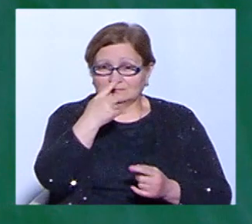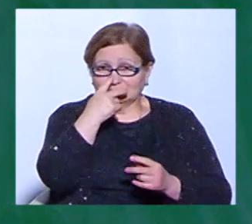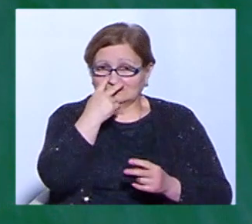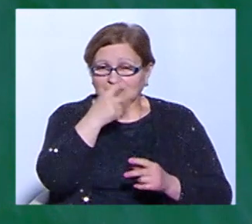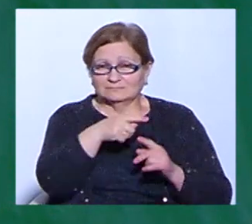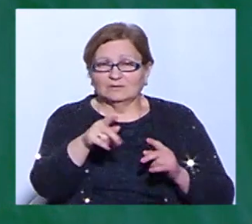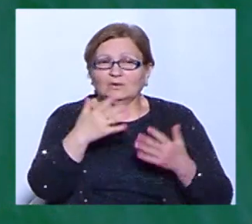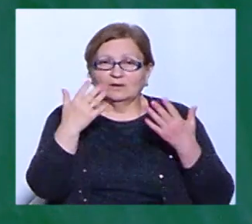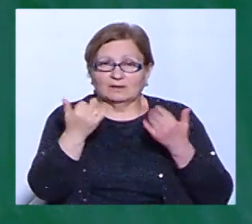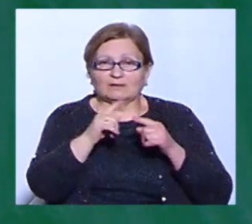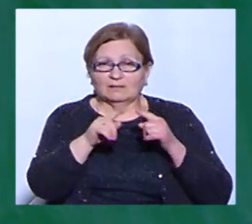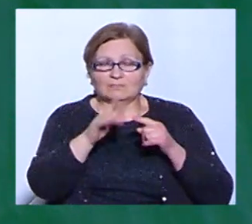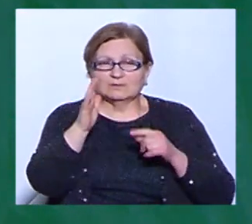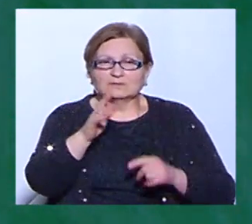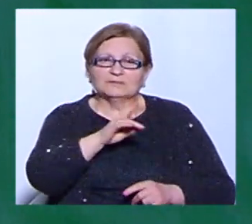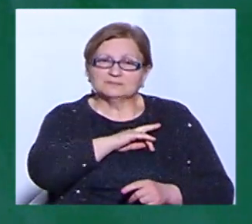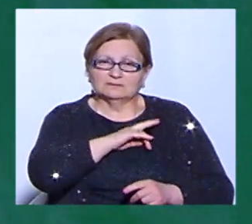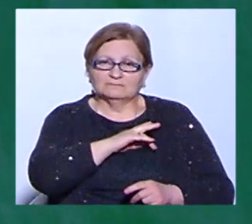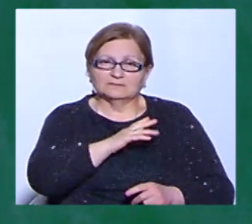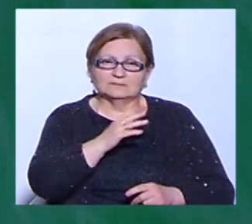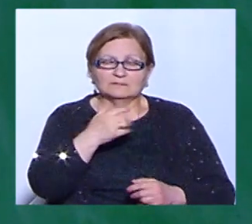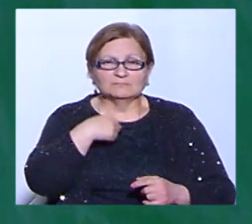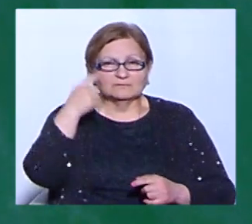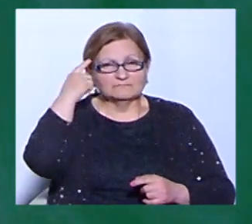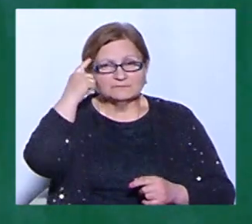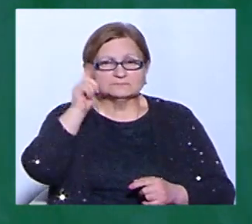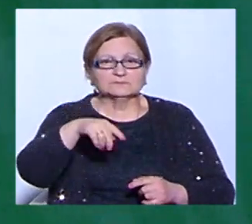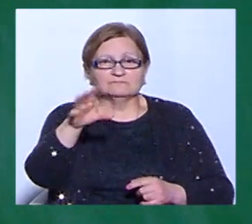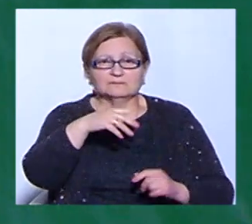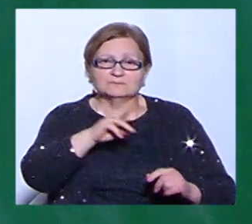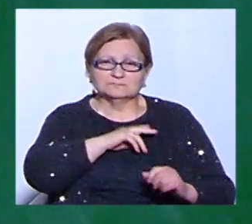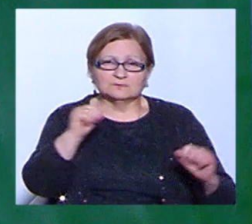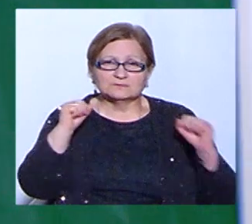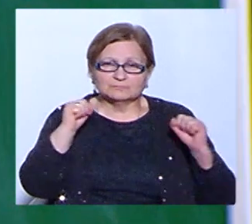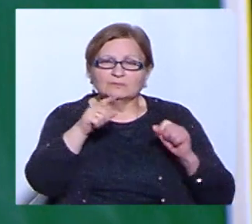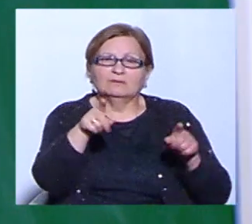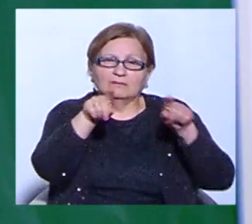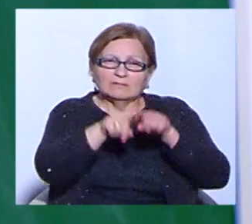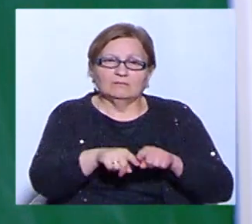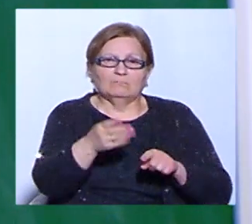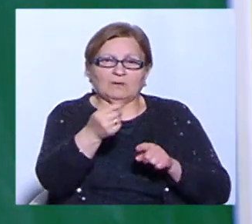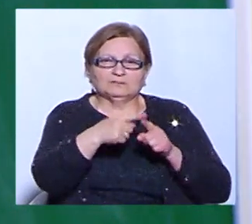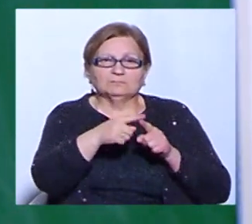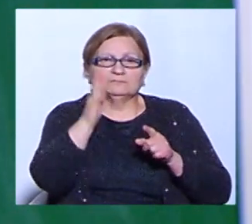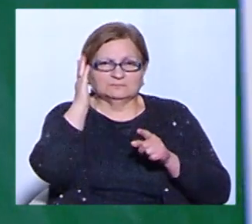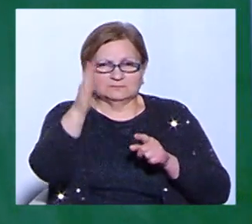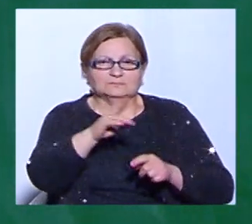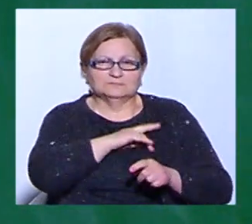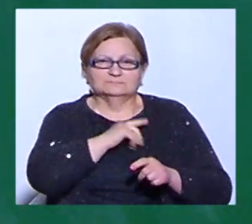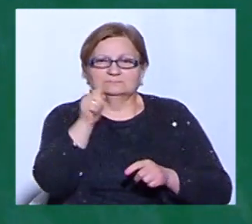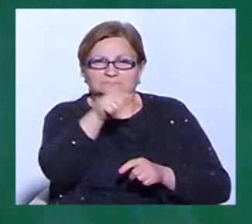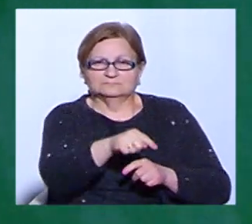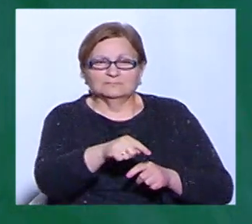საყვარელი საგანი გახდება, როგორც სპორტი, იმიტომ რომ ვიცი რომ სპორტი ამასახში ყველას ძალიან გიყვართ და მინდა რომ გავუწიოთ რაღაცნაირად